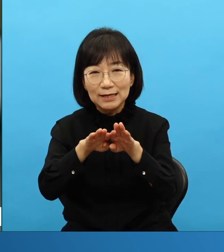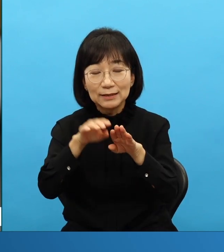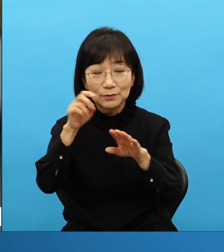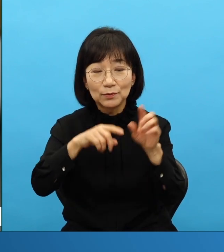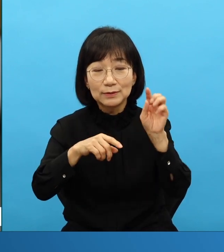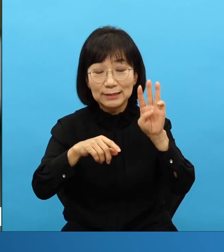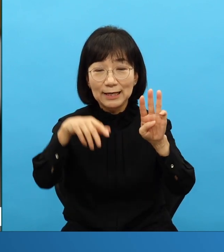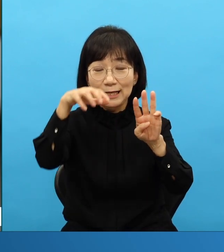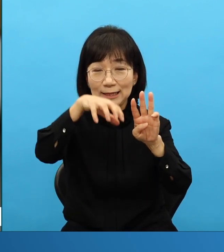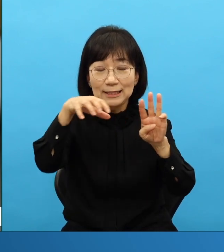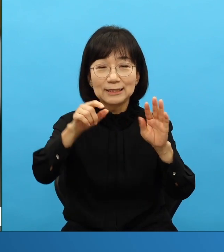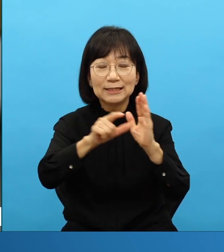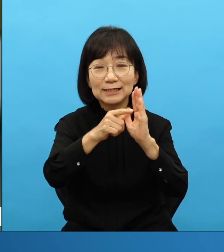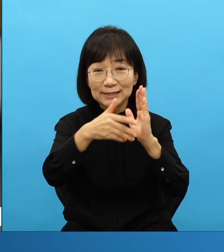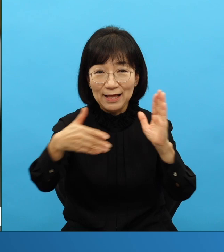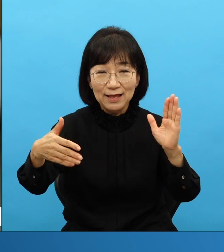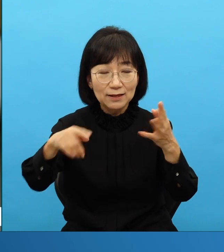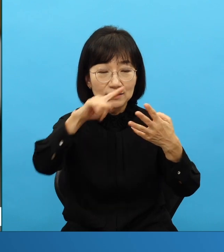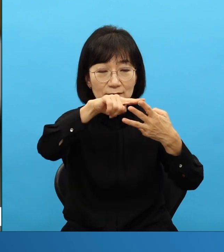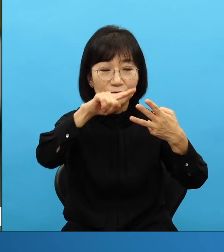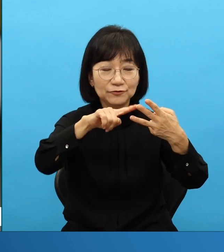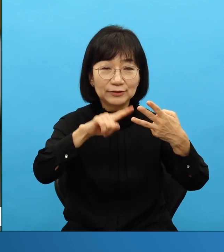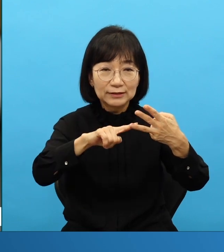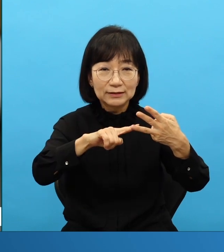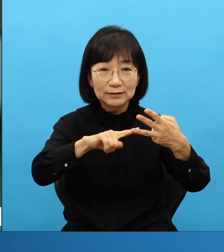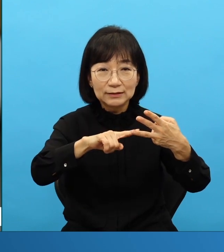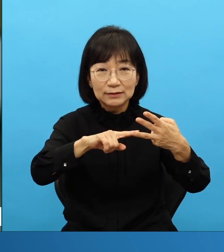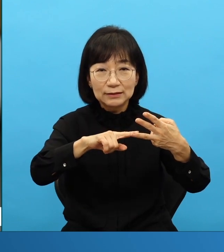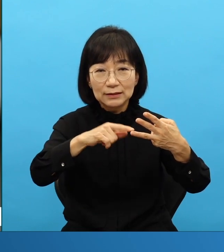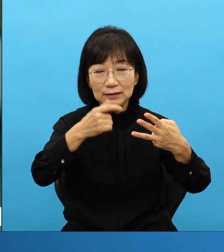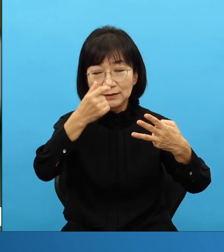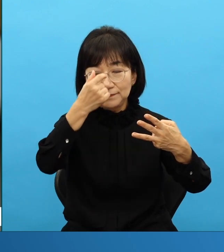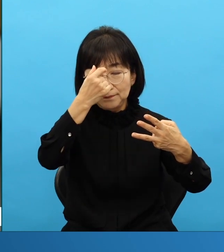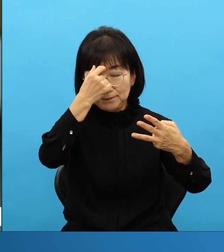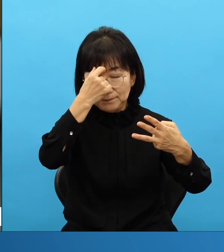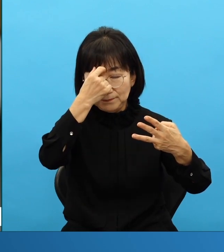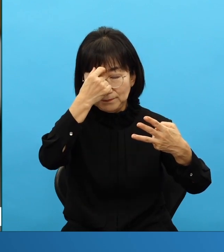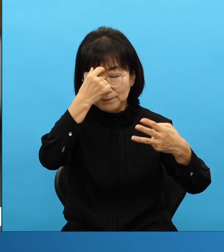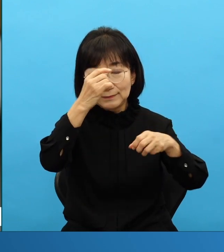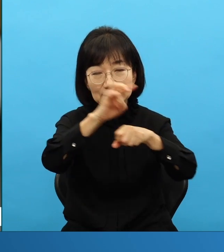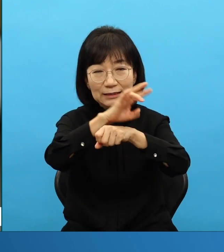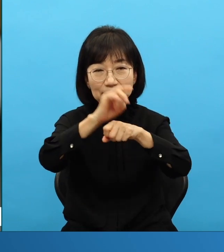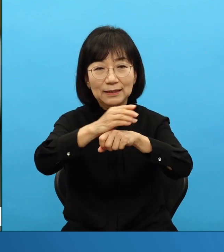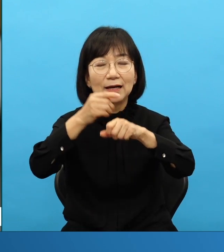등 이 3가지 시대를 붙잡고 24하라고 미션을 전달했습니다.